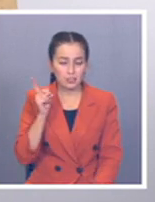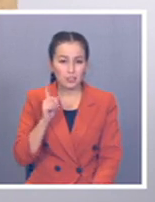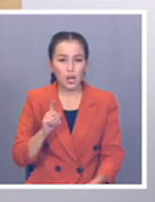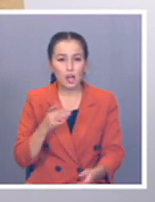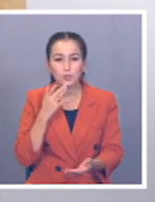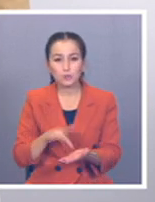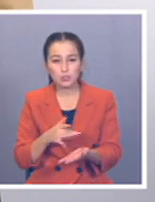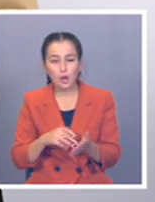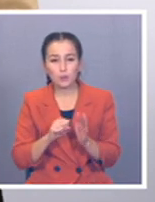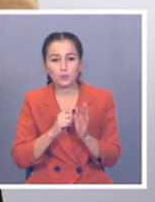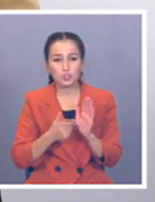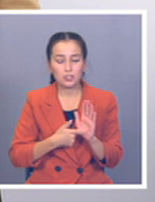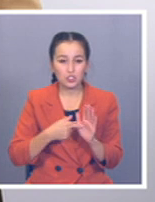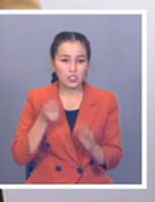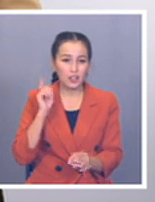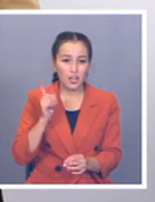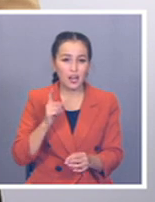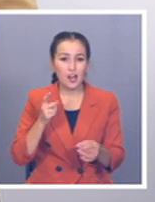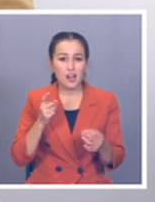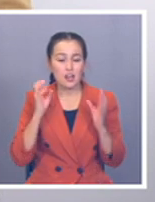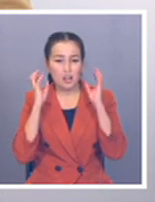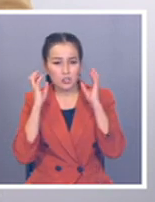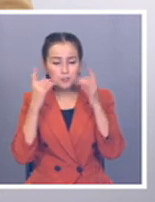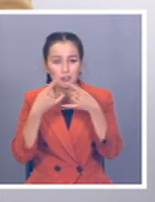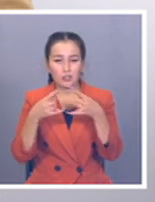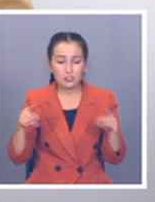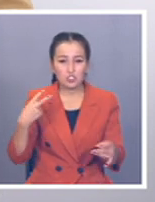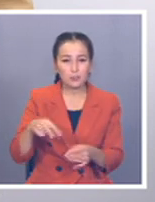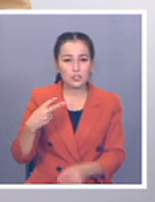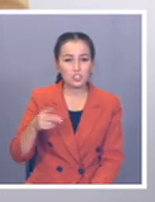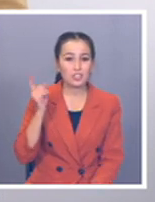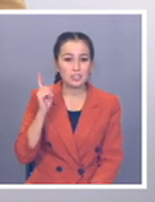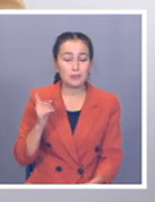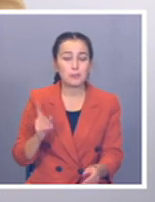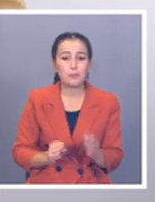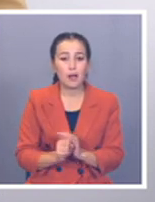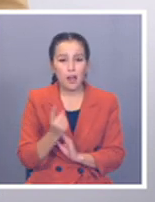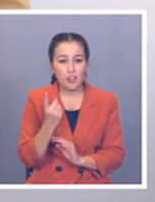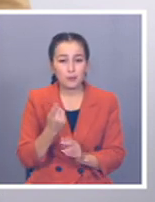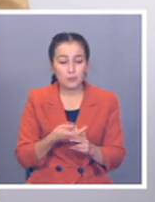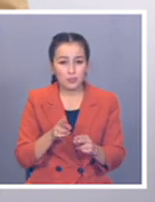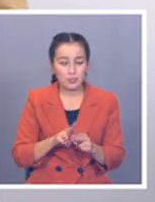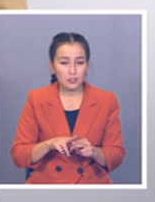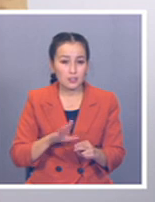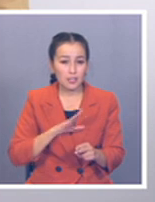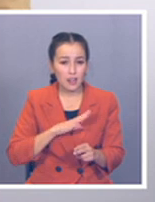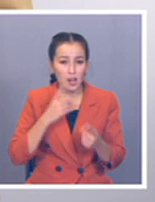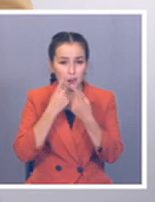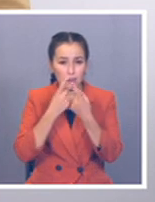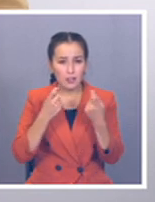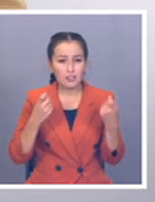ғасырда, радио мен теледидар 20-шы ғасырда пайда болып, ақпарат саласын таңғалдырса, 21-шы